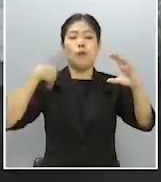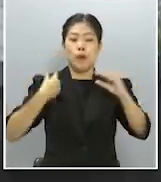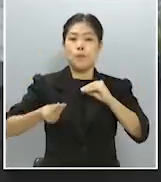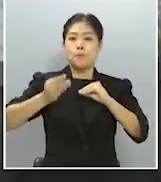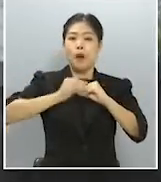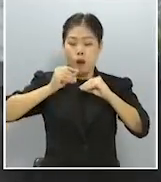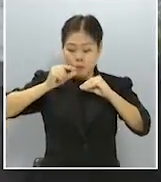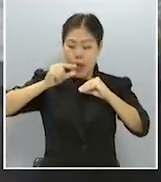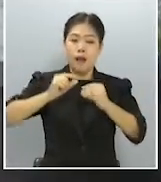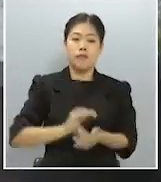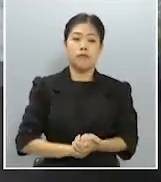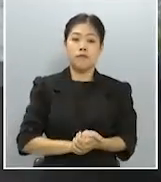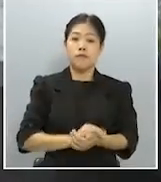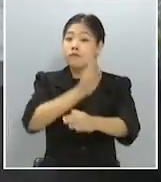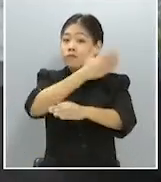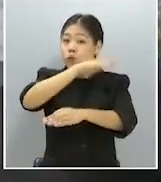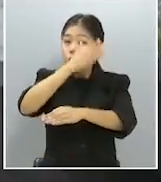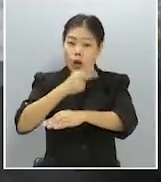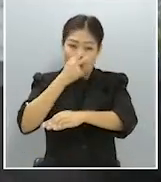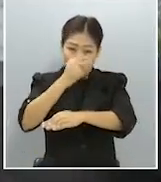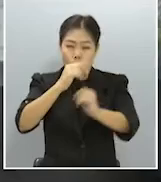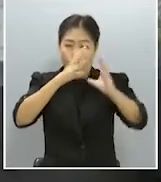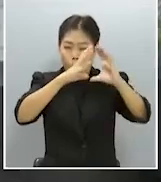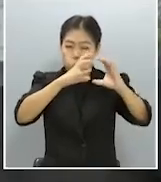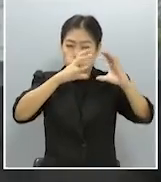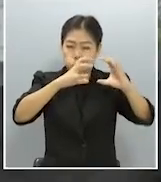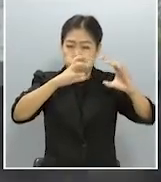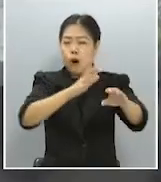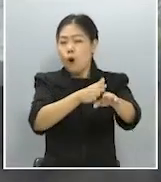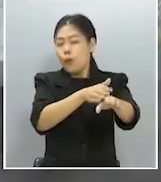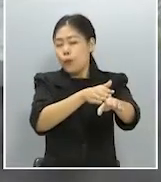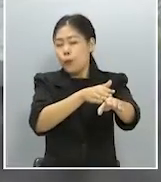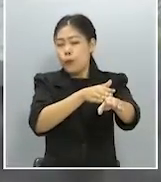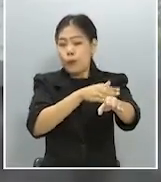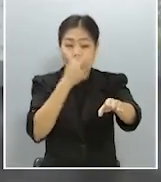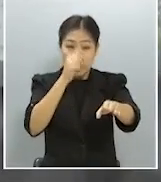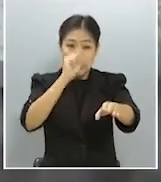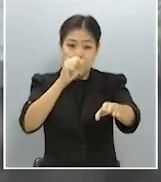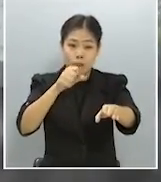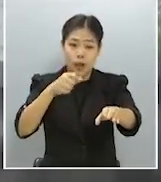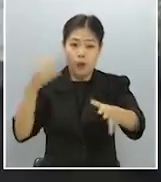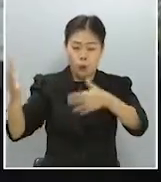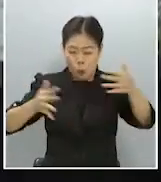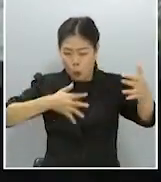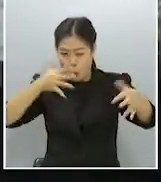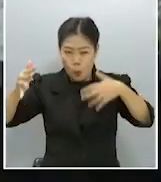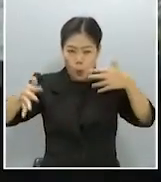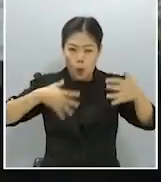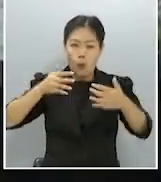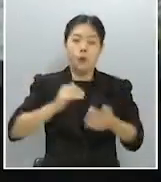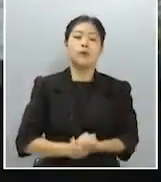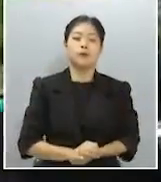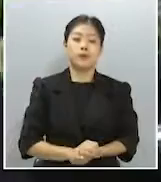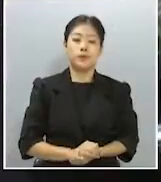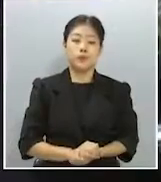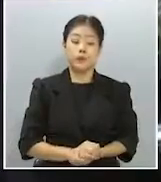ยเฉพาะยิ่งเกิดตามหุบเขาก็จะยิ่งกักหมอกไว้ได้หนาและนานขึ้นด้วยนะคะอย่างที่เห็นอยู่ตรงนี้ค่ะคุณผู้ชมโอ้โหขอพื้นที่นะคะซึ่